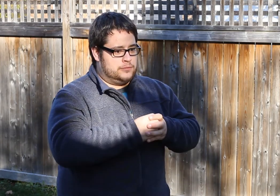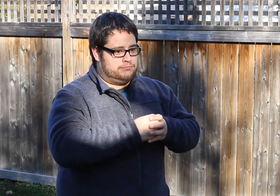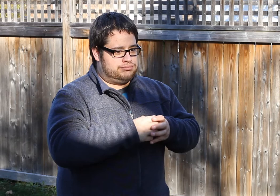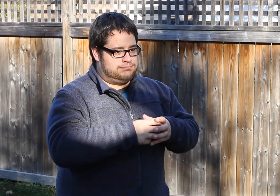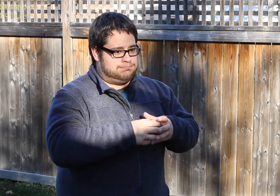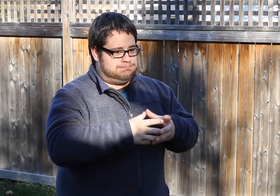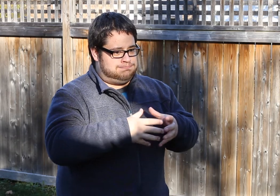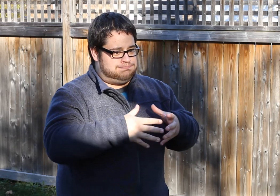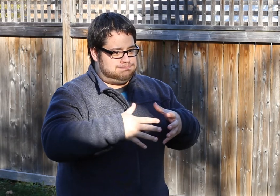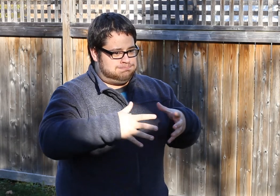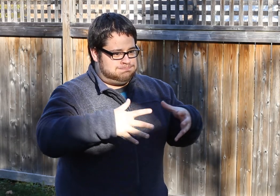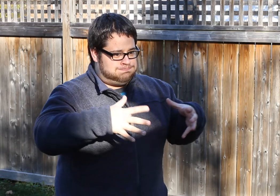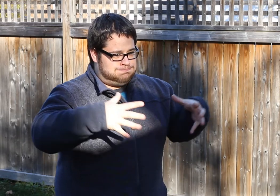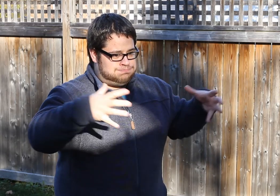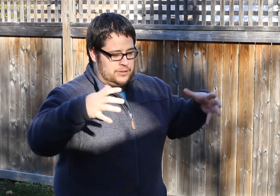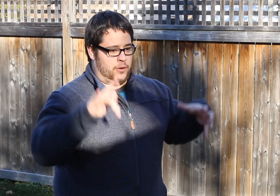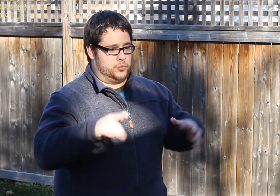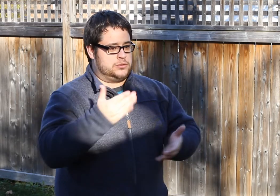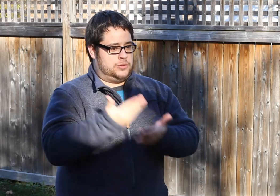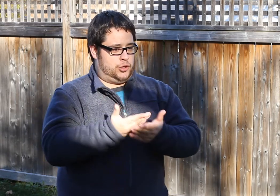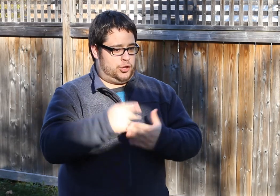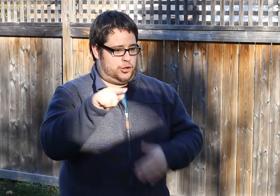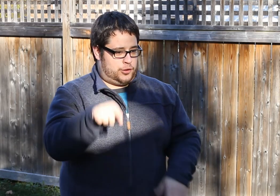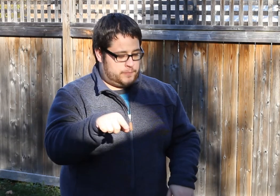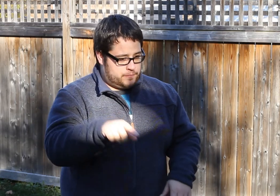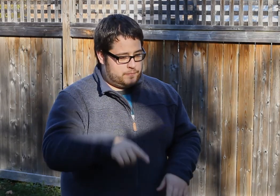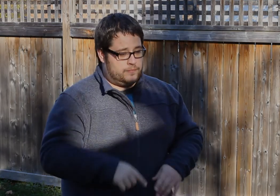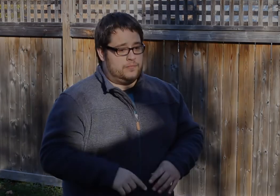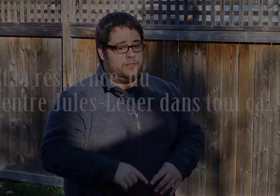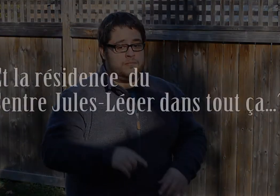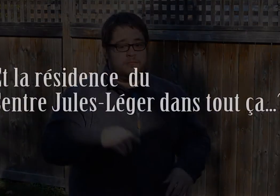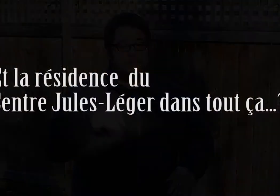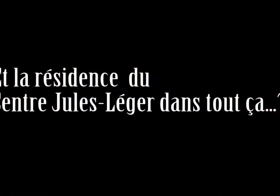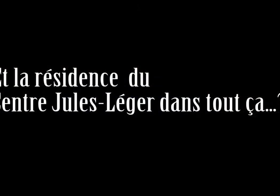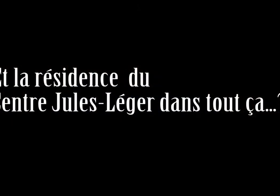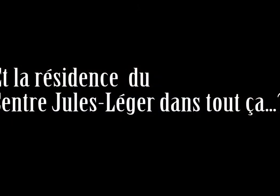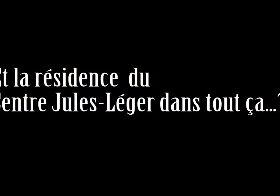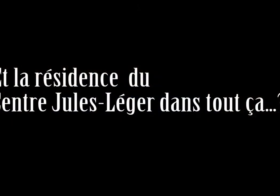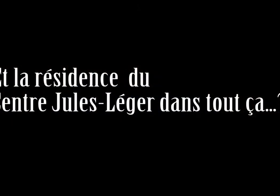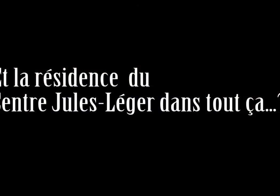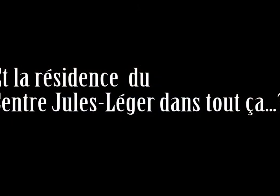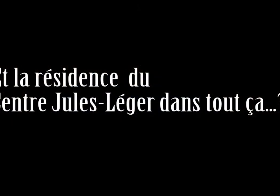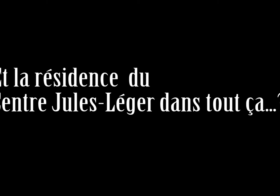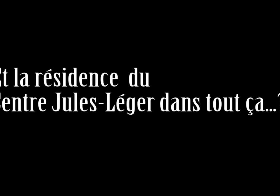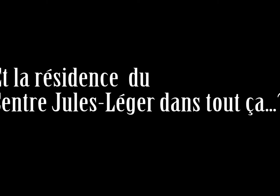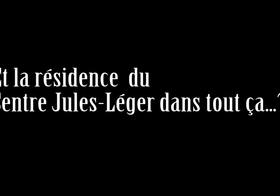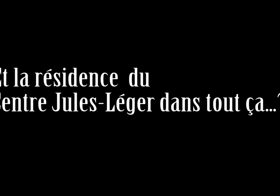la conséquence, c'est que la communauté s'agrandit un peu à cause de l'école.